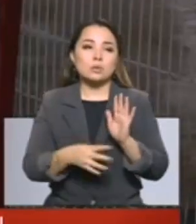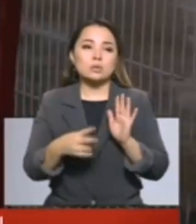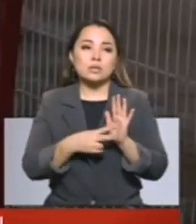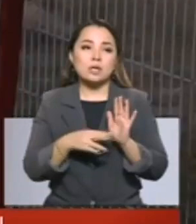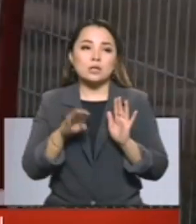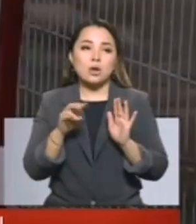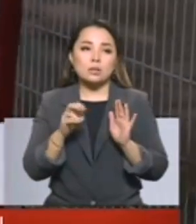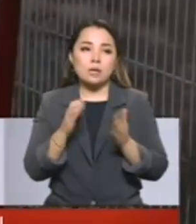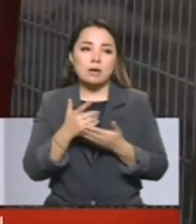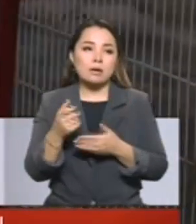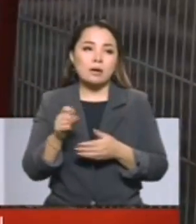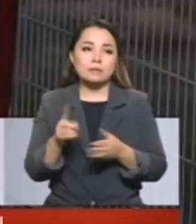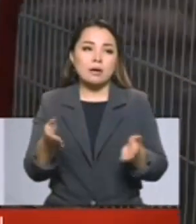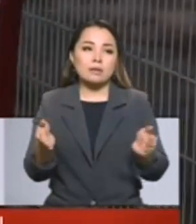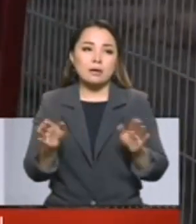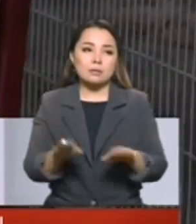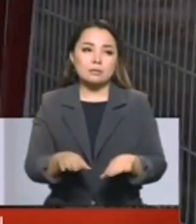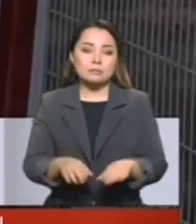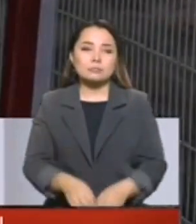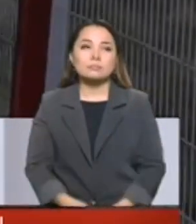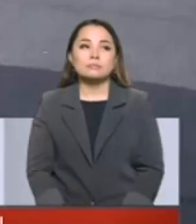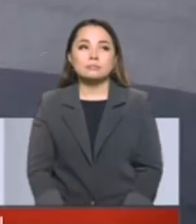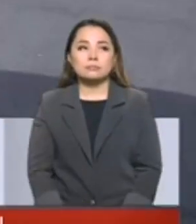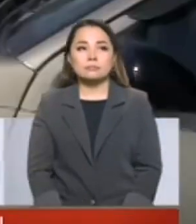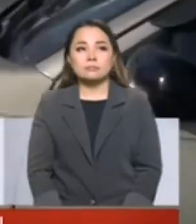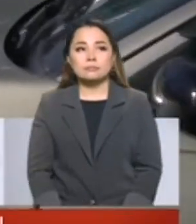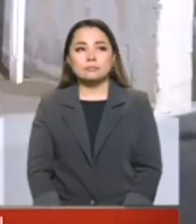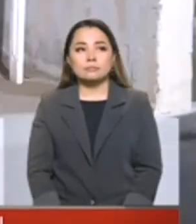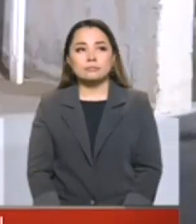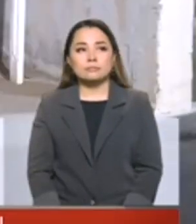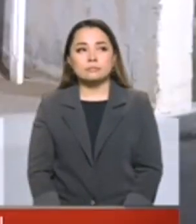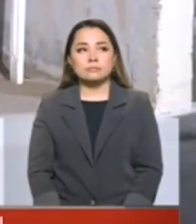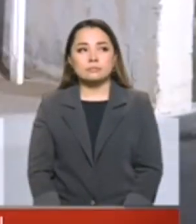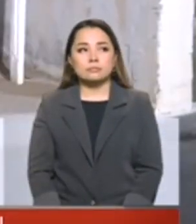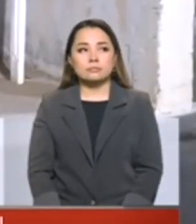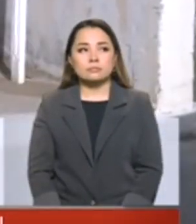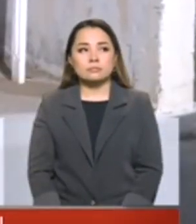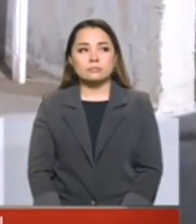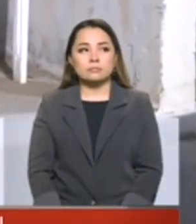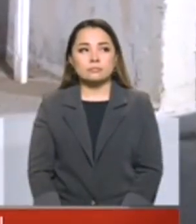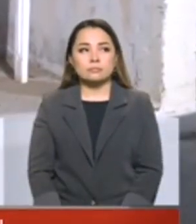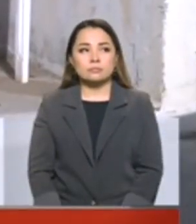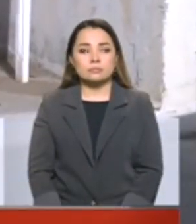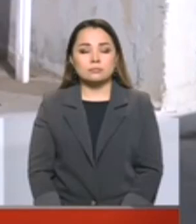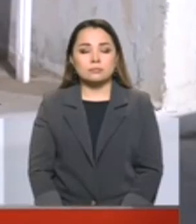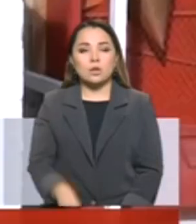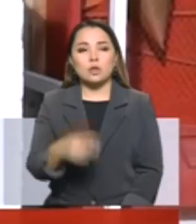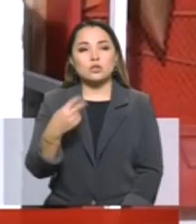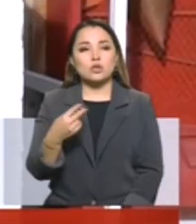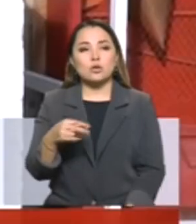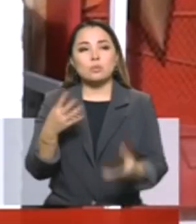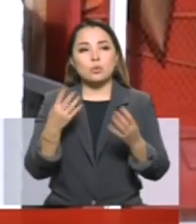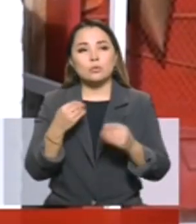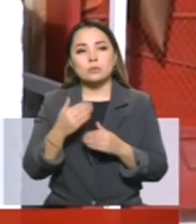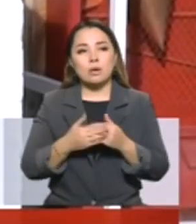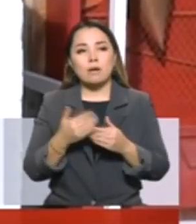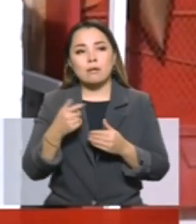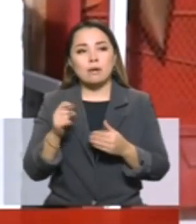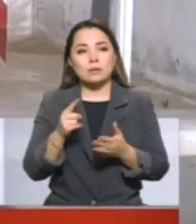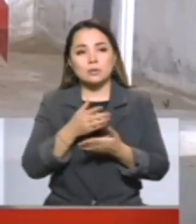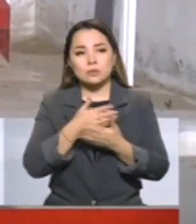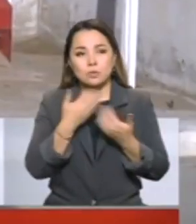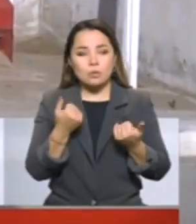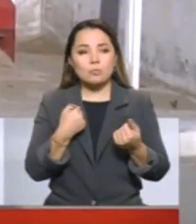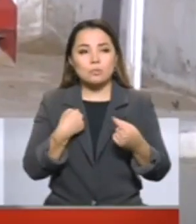97 тонна газ қалған. 20 күндей болып қалды ғой. Газ жоқ. Onda da her gün deyince